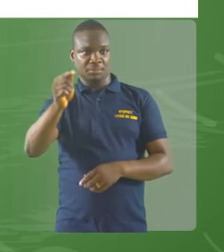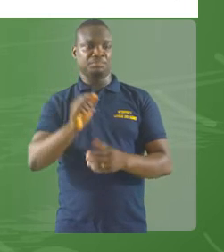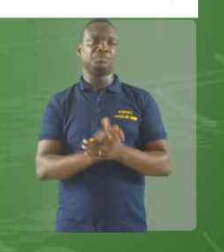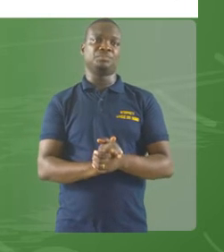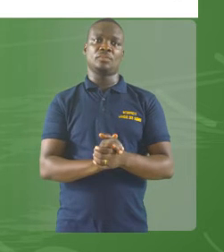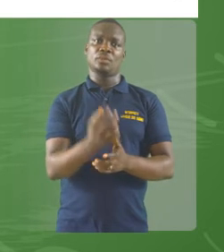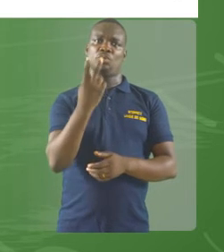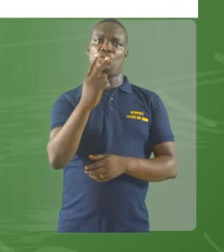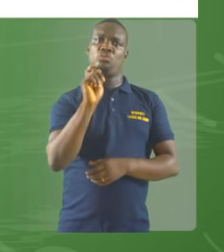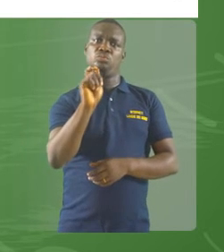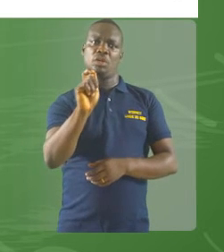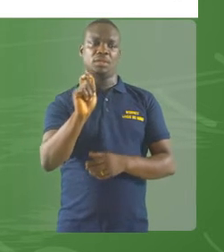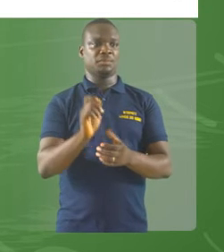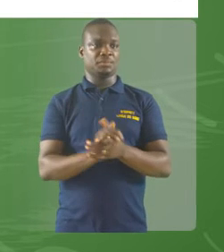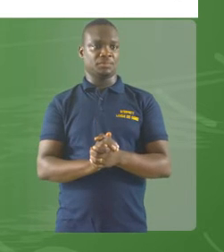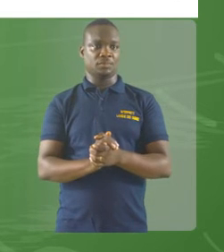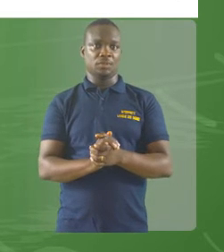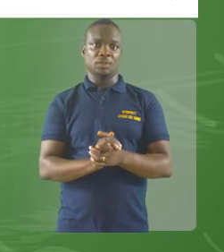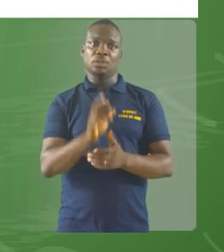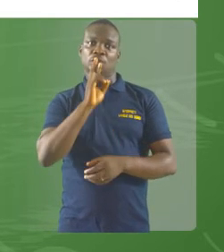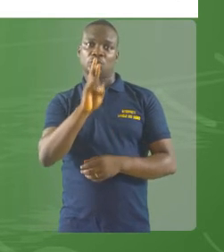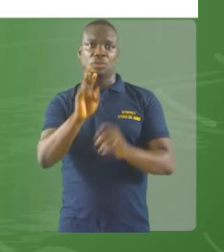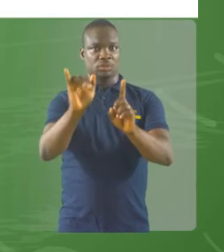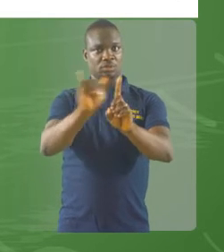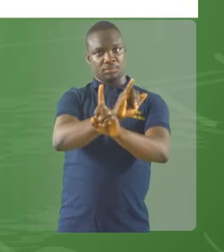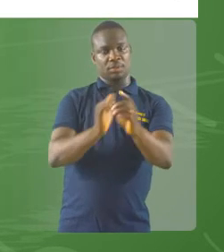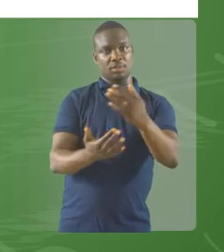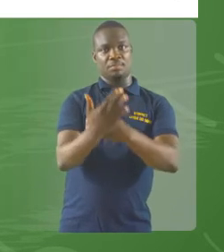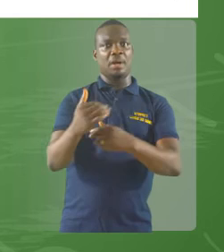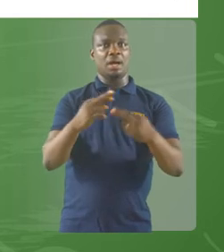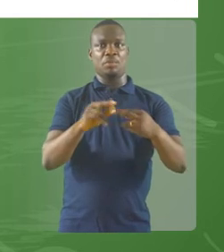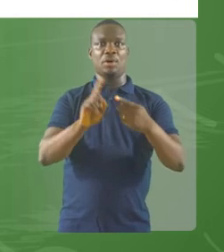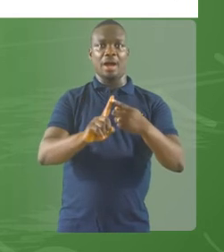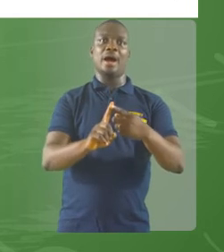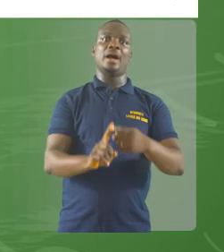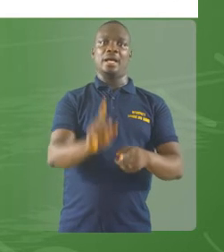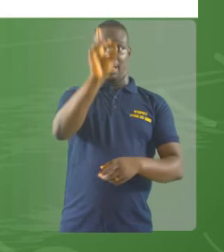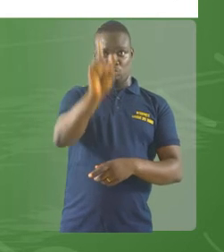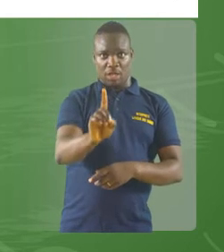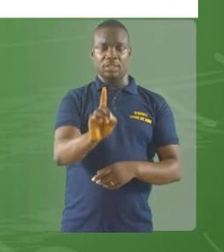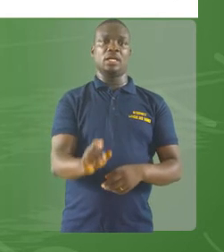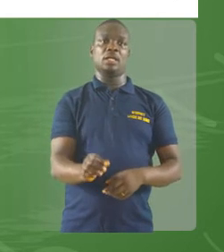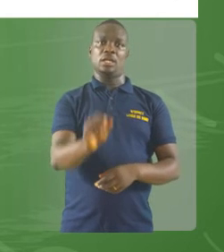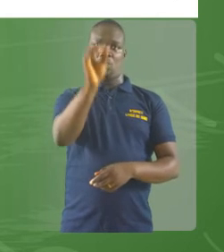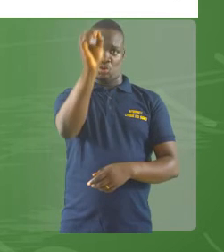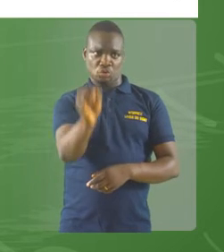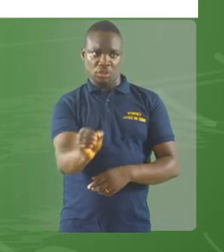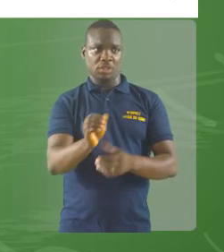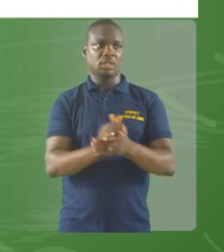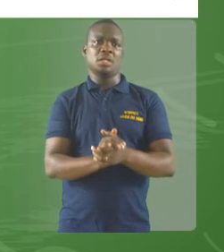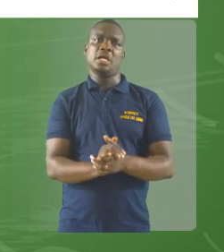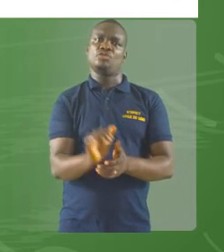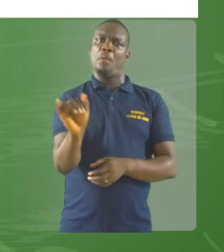Ces deux points étant symétriques par rapport à l'axe des ordonnées, ils auront donc la